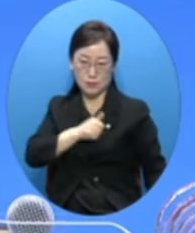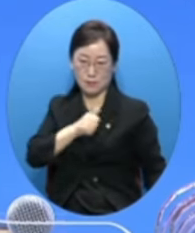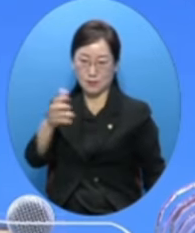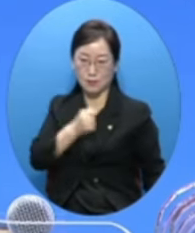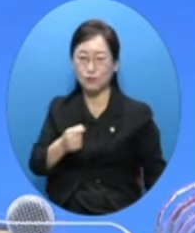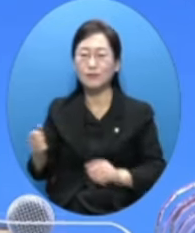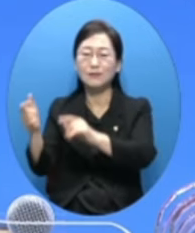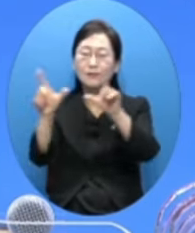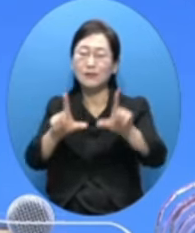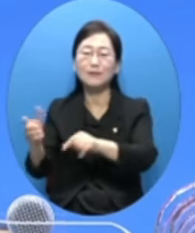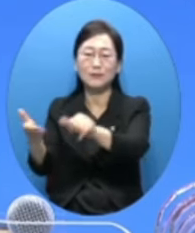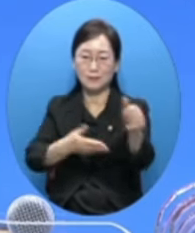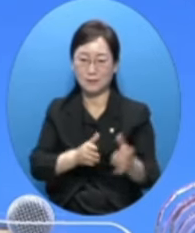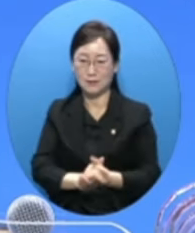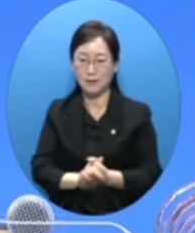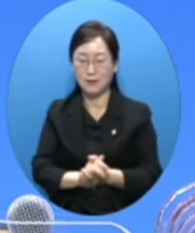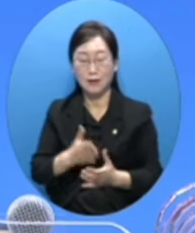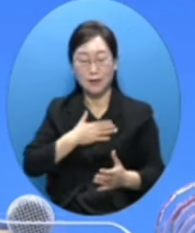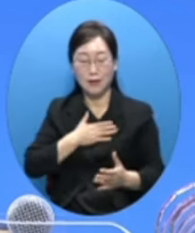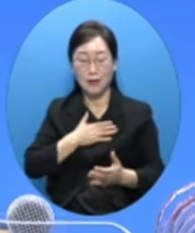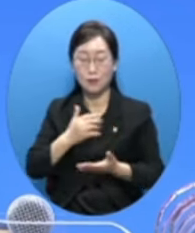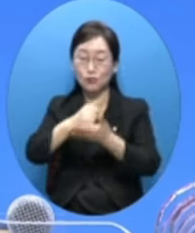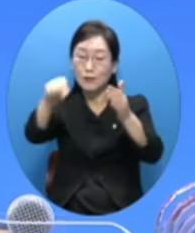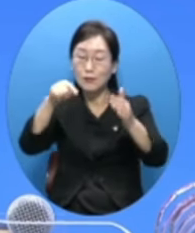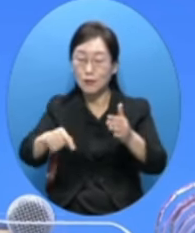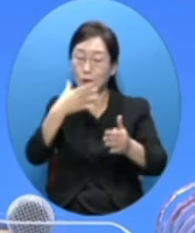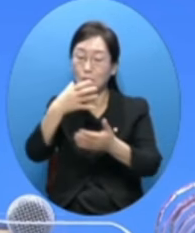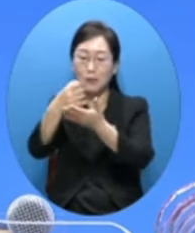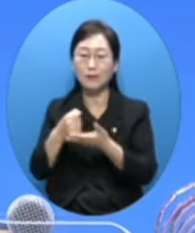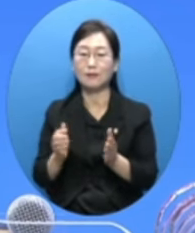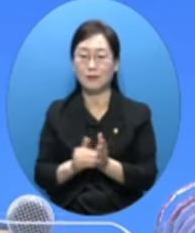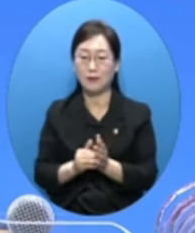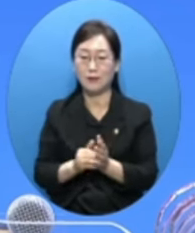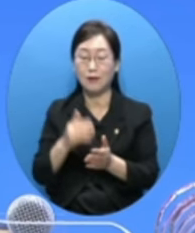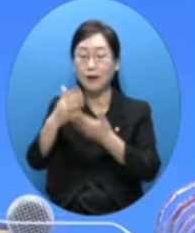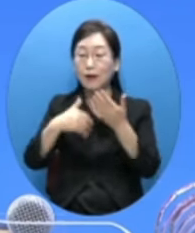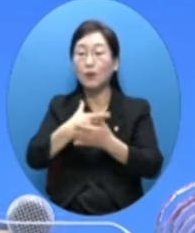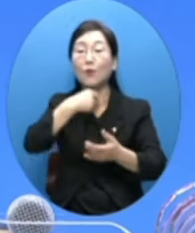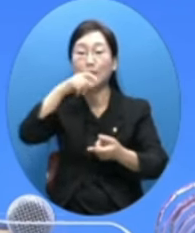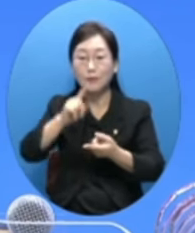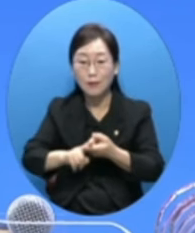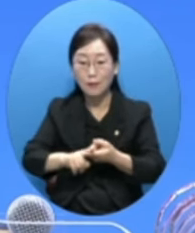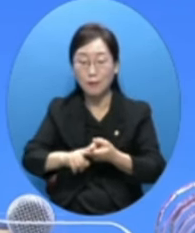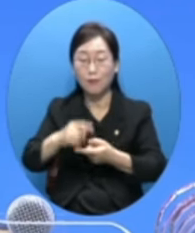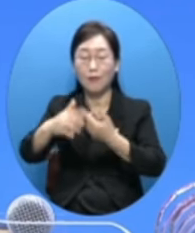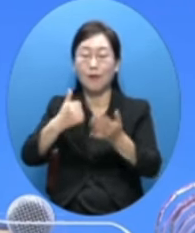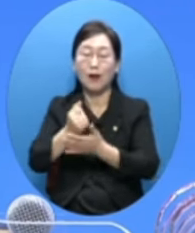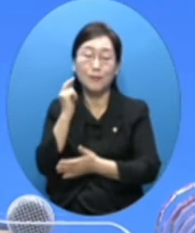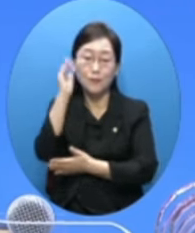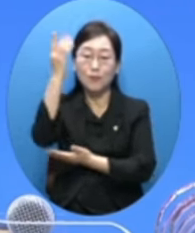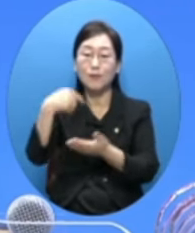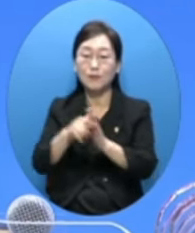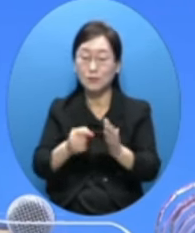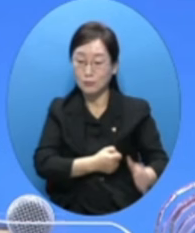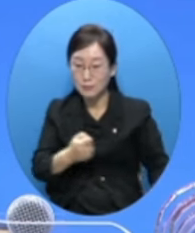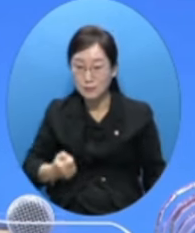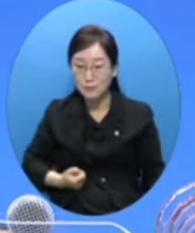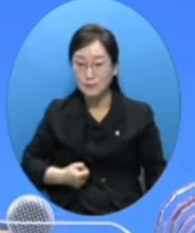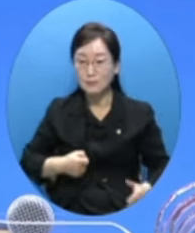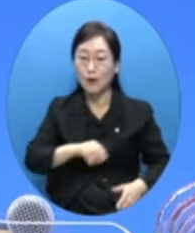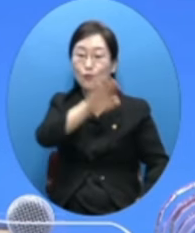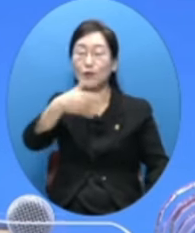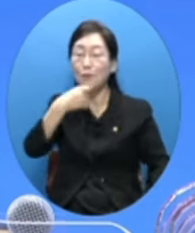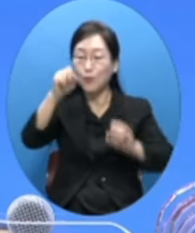바랍니다. 나는 주님 안에서 복받은 인생이다. 우리가 하나님 뜻대로 살아가고 하나님의 영광을 위해서 헌신할 때 하나님께서 우리에게